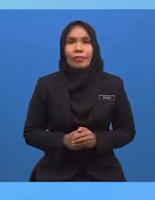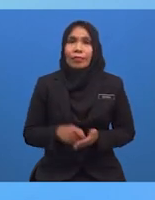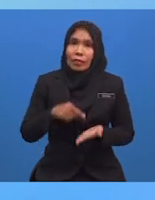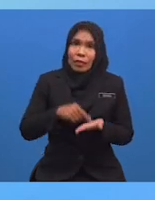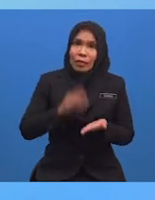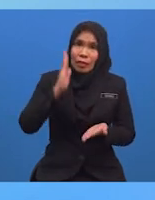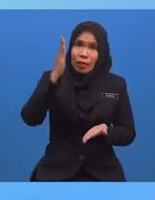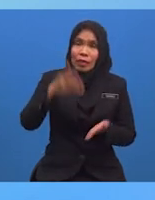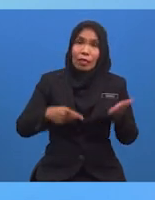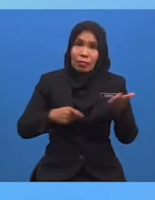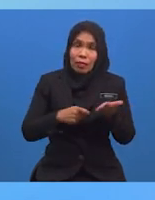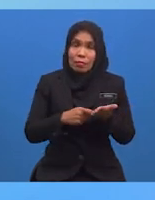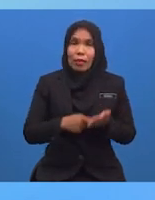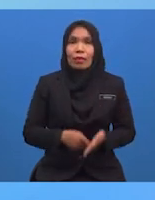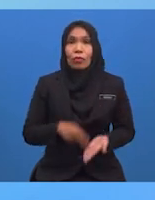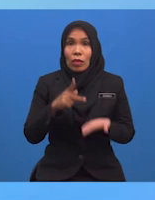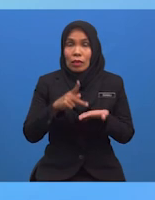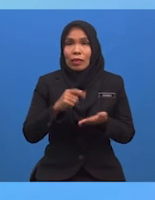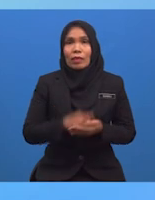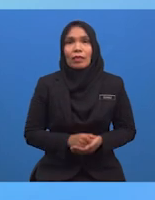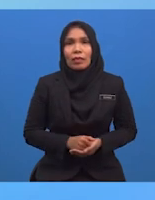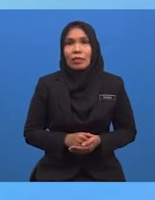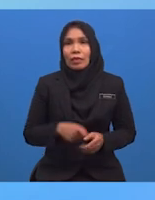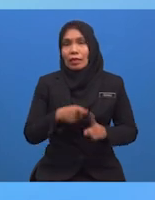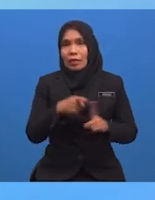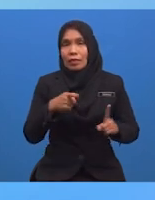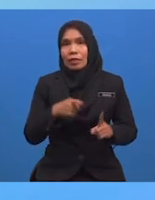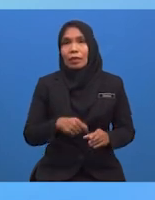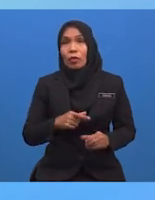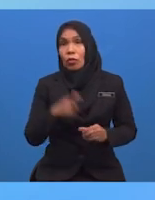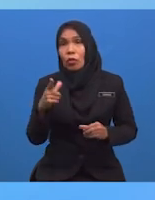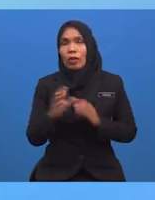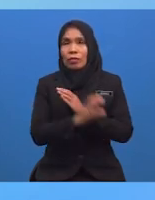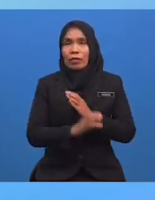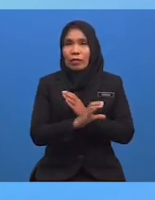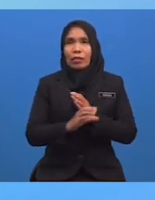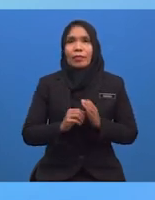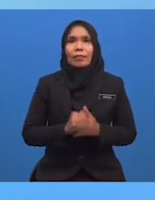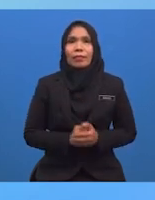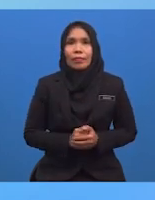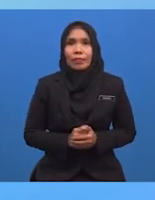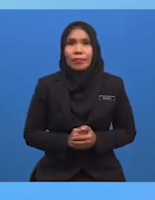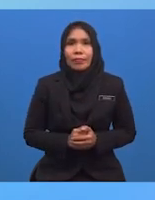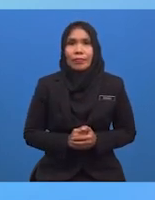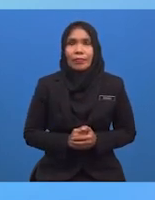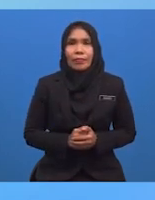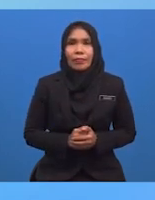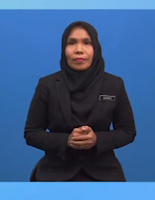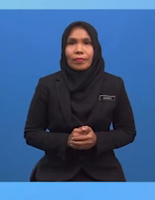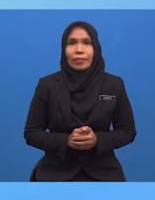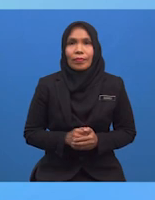kuantiti import dari luar negeri. Apabila barang import itu tidak anjal permintaan harga,